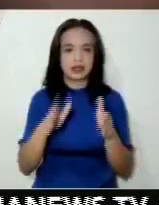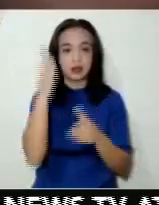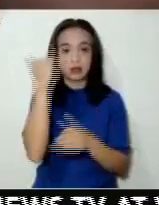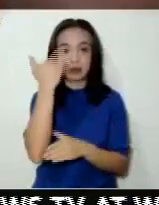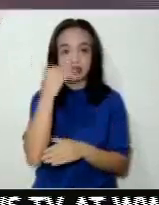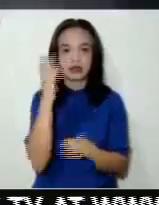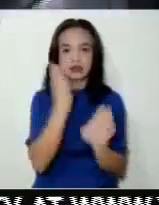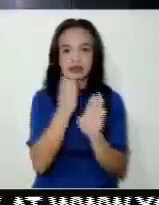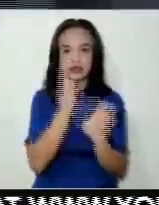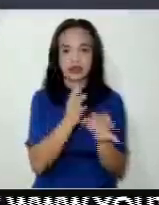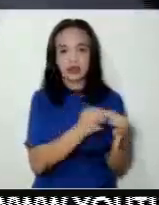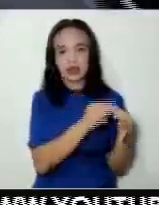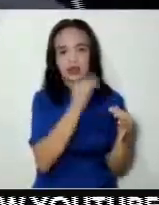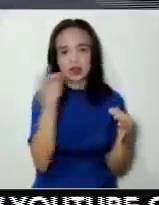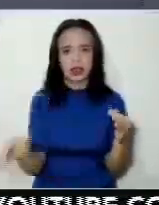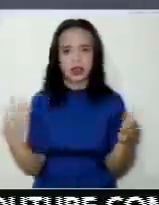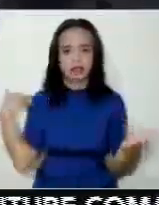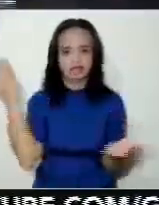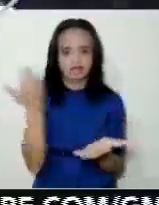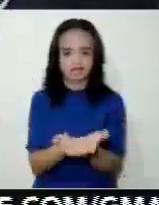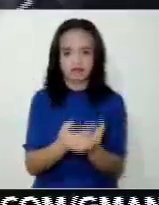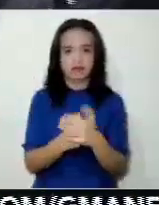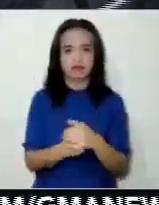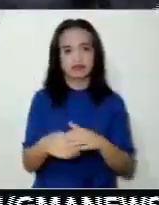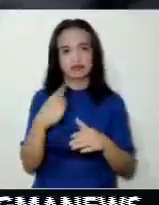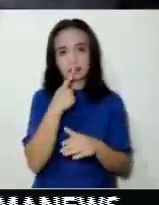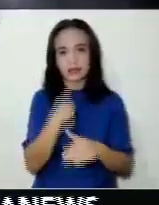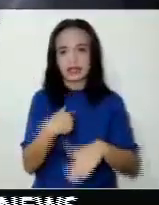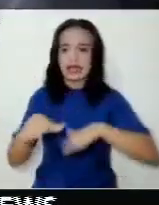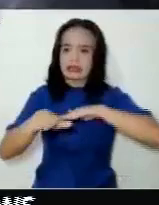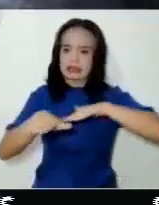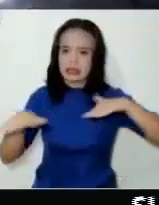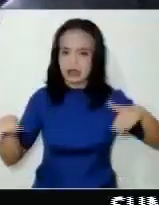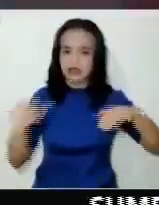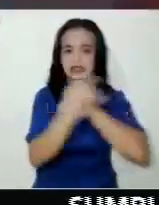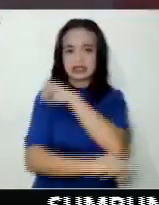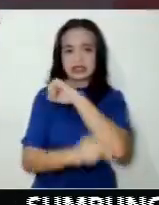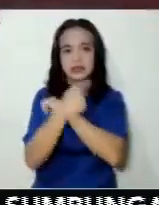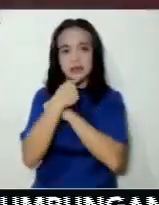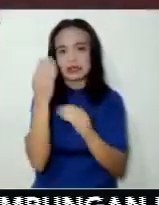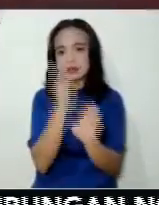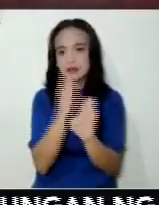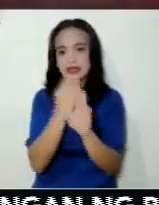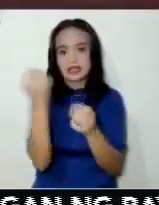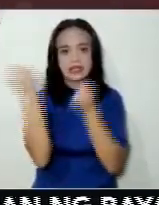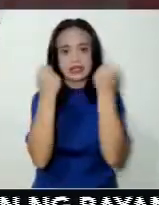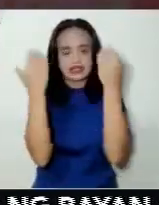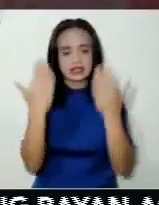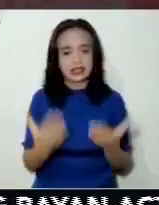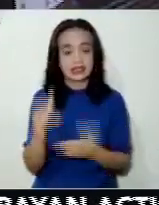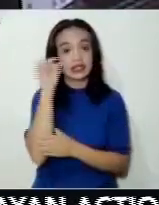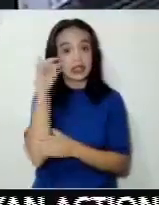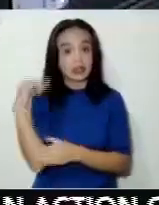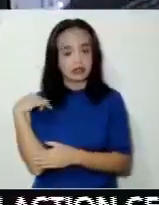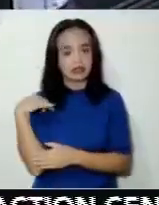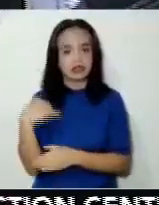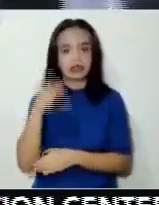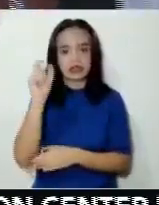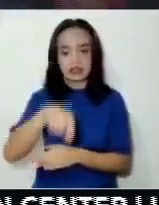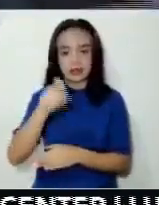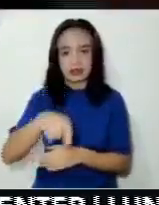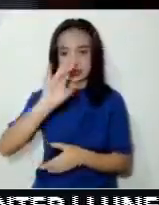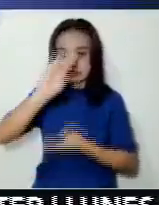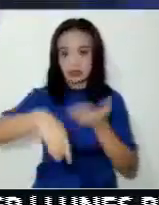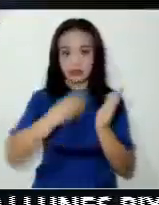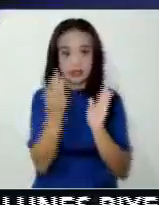ang dating. Traffic daw kasi sa Quezon, sabi ng bus driver na si Larry. Kahapon nga raw, ang dapat 7 oras lang na biyahe niya